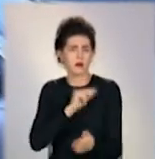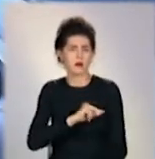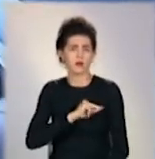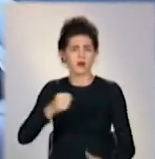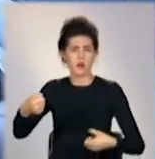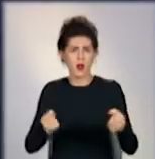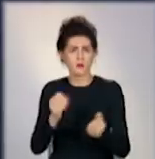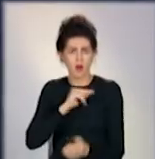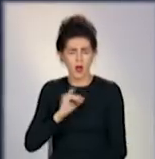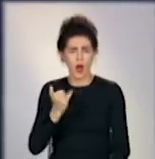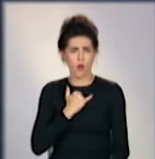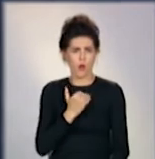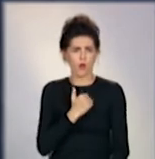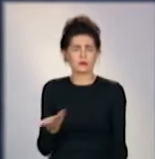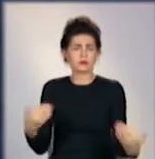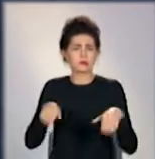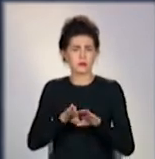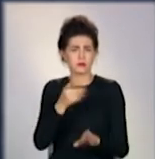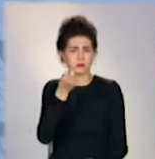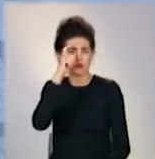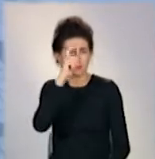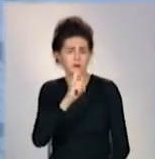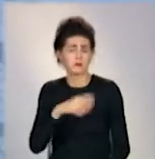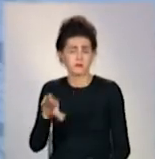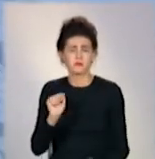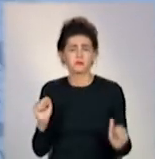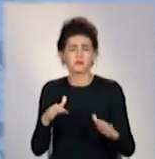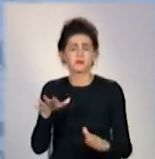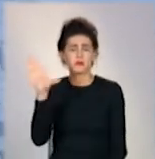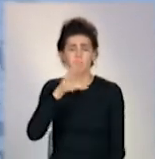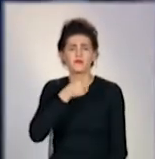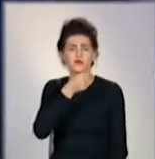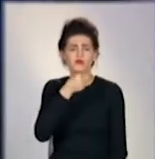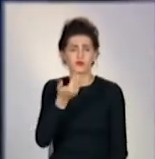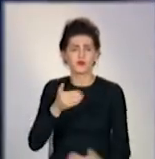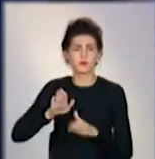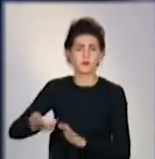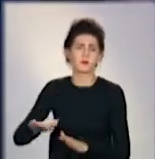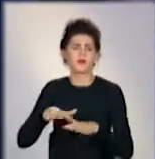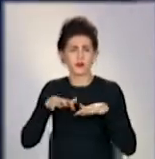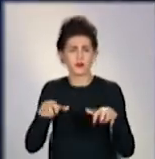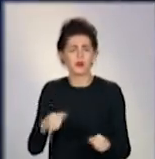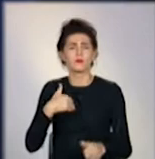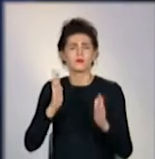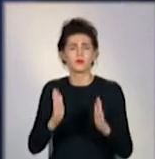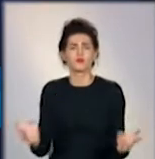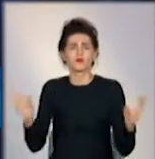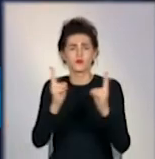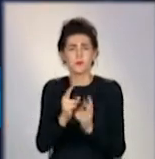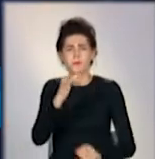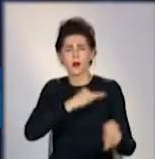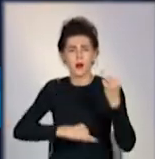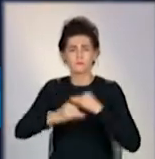у нас хотят закрыть. Згодом до протестувальників вийшли представники влади. Мы встречаемся, садимся за круглый стол с